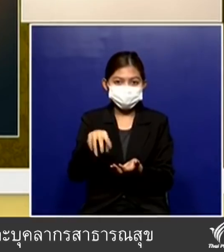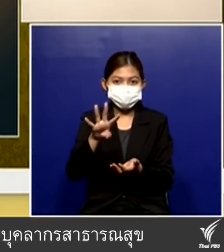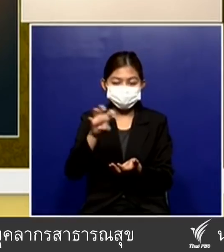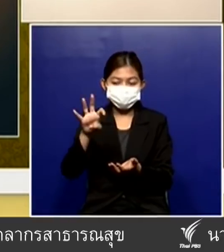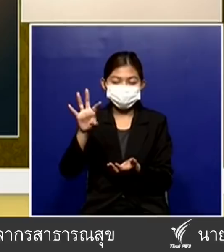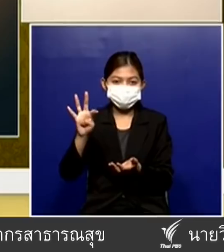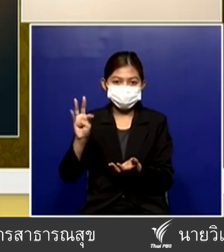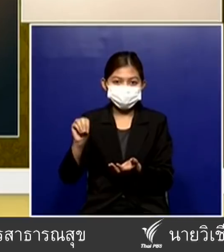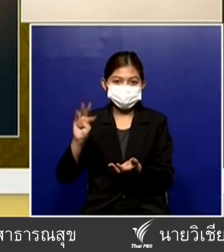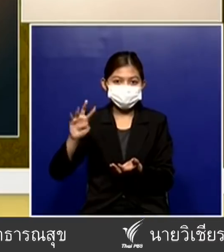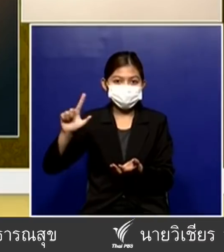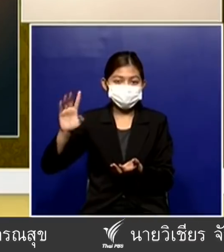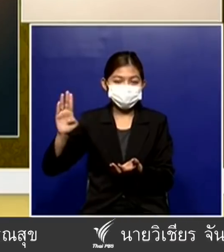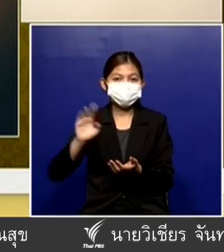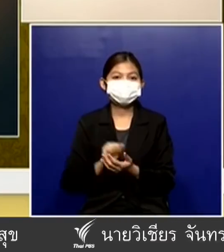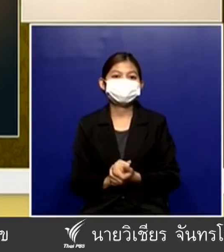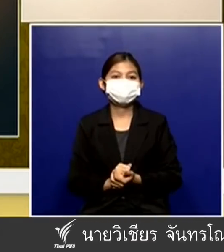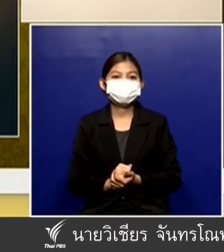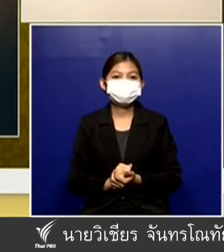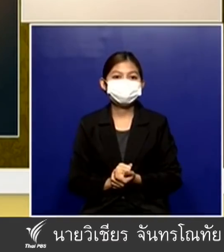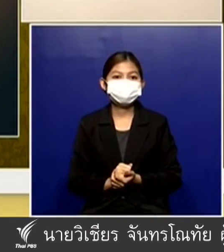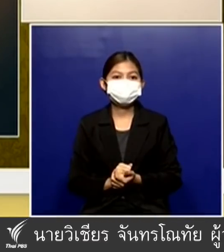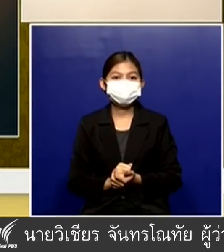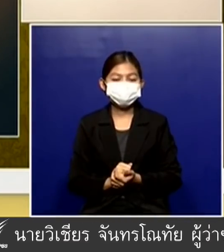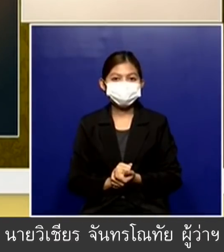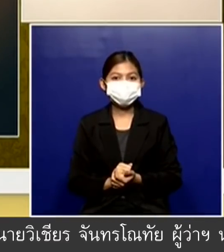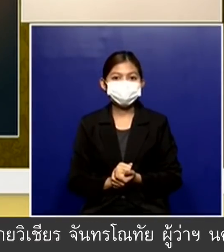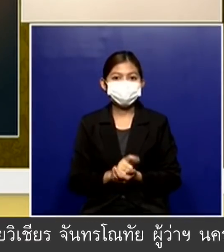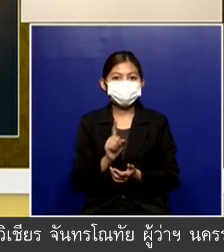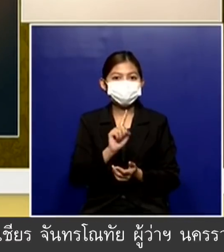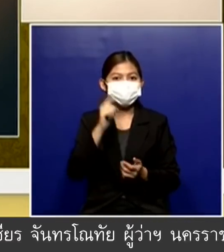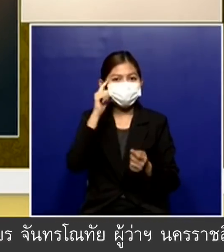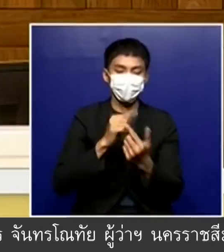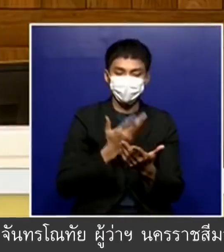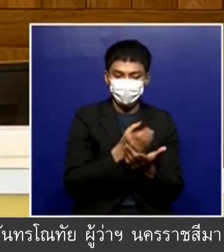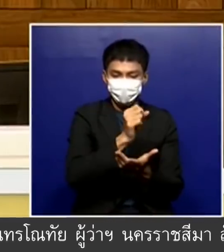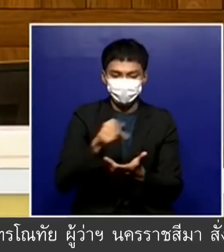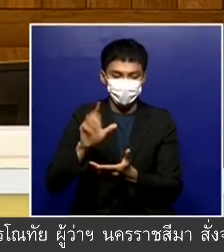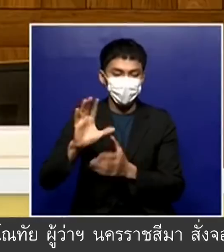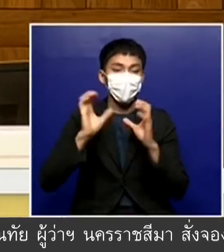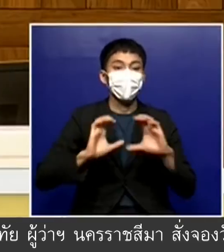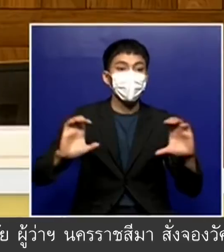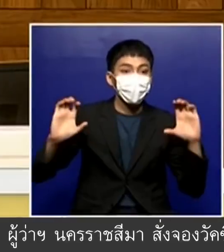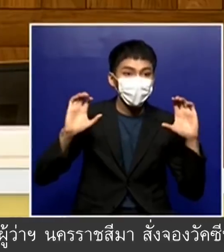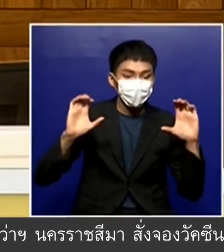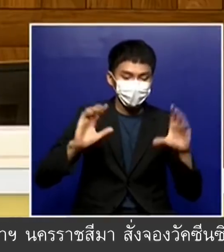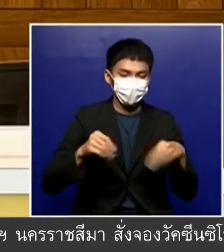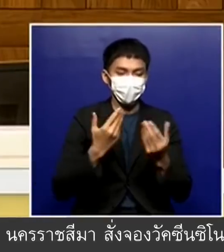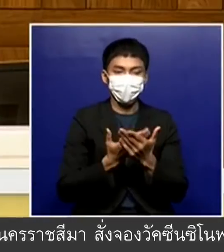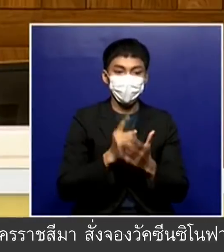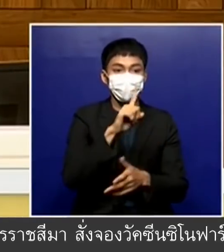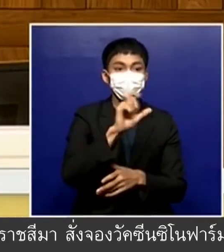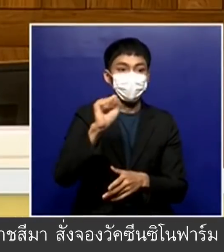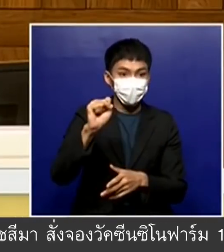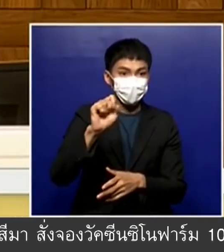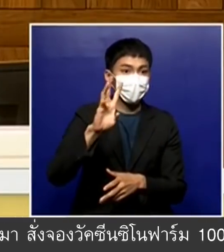ระบวนการยุติธรรมด้วยเหมือนกันนะครับ ก็นอกเหนือจาก6ยุทธศาสตร์นะครับพลเอกประยุทธ์บอกว่าคาดการณ์ปีนี้เศรษฐกิจไทยจะ